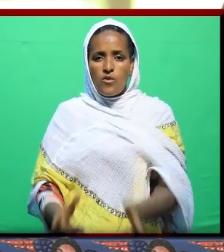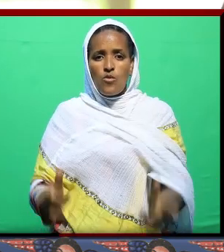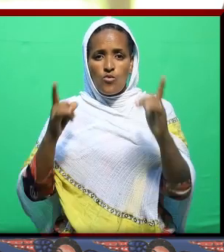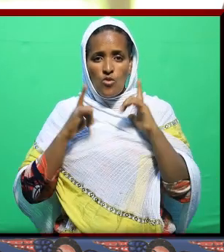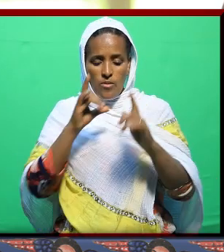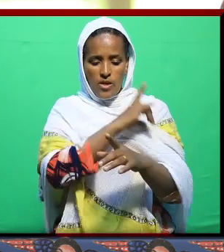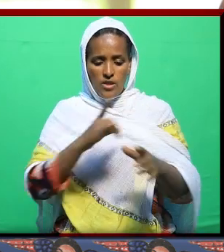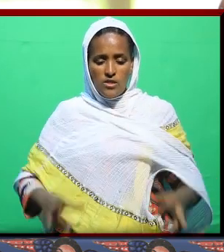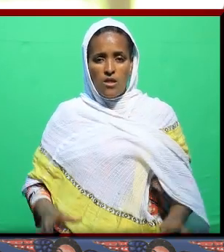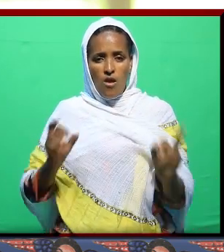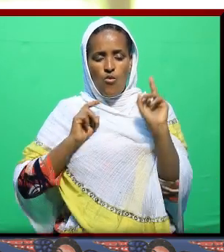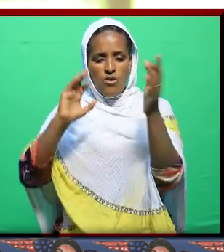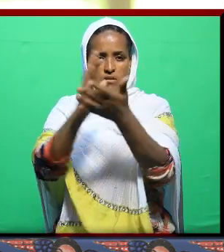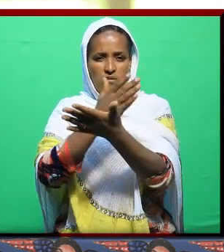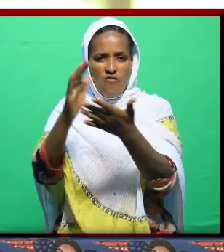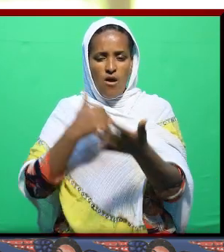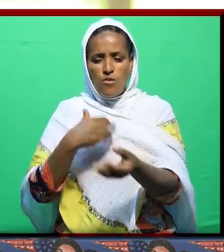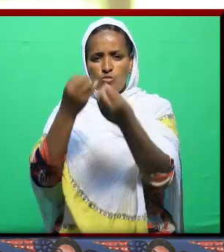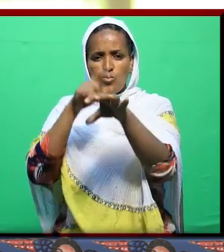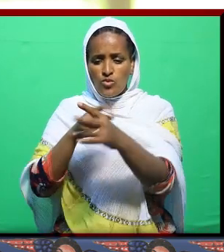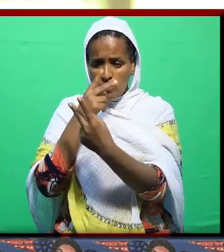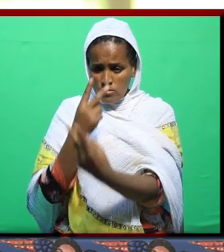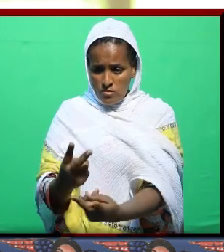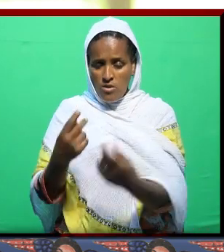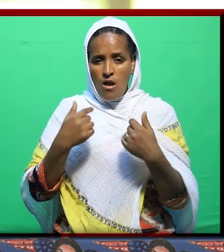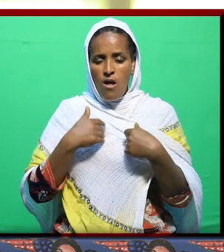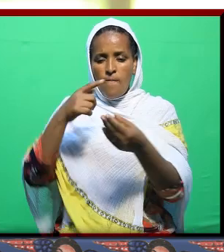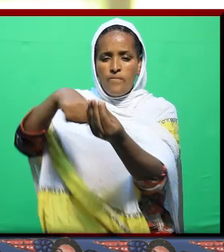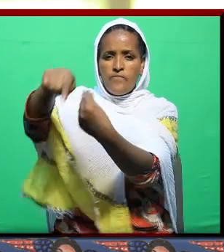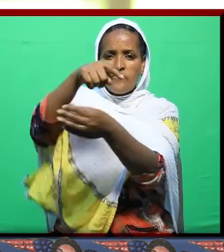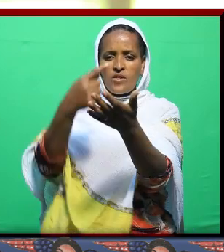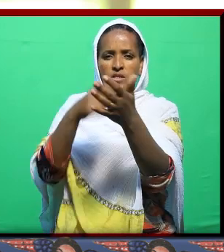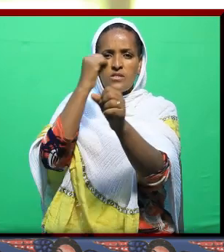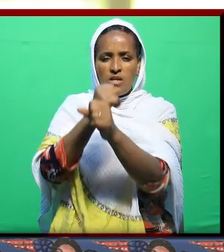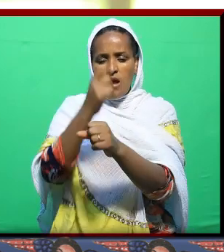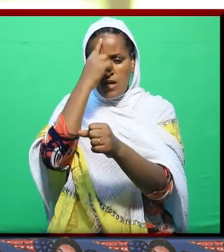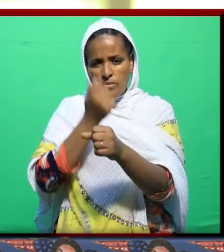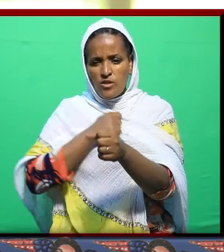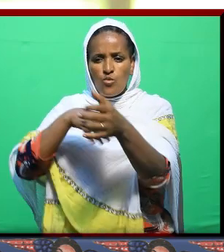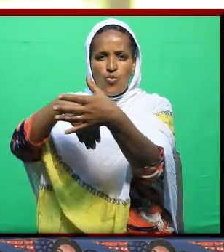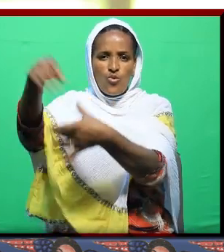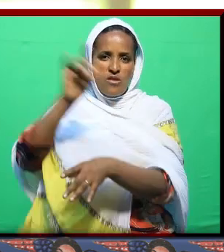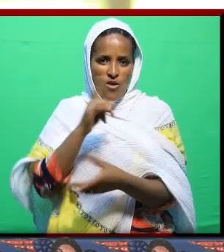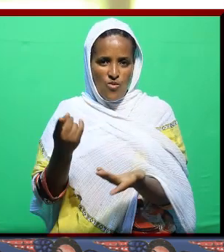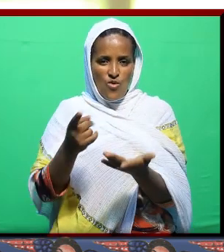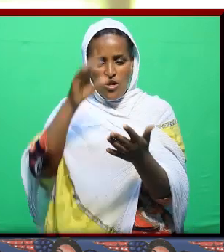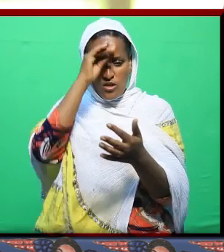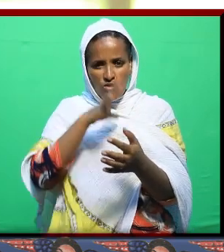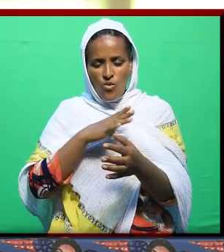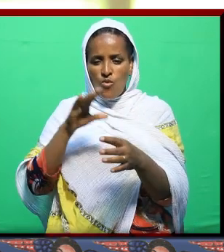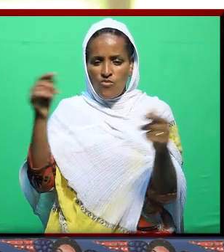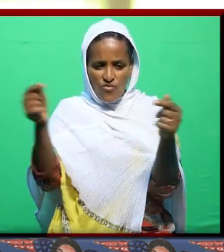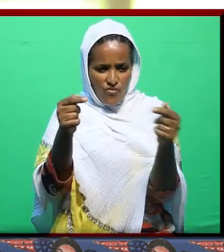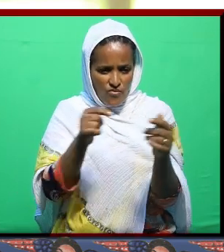ኑሮ ላይ መቼም በክርስትና ህይወት እንሳተፋለን። ብዙውን ጊዜ የምናየው ደግሞ እዚህ አካባቢ ላይ ደግሞ ከዚህ ከስራም ከእምነትም ወጣ ያለ ነገር ነው።